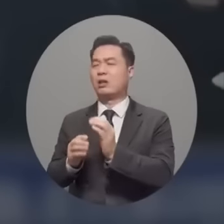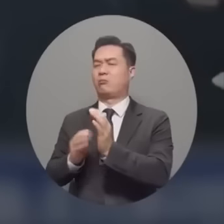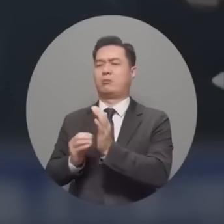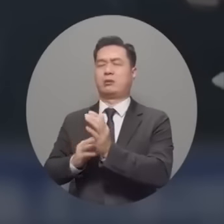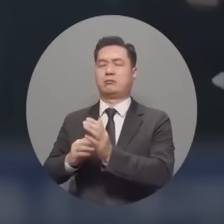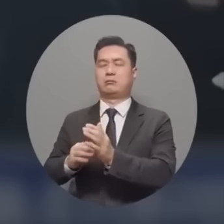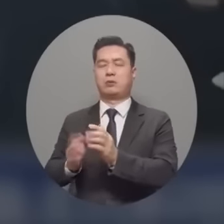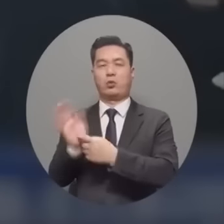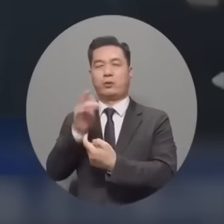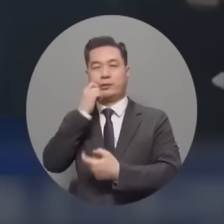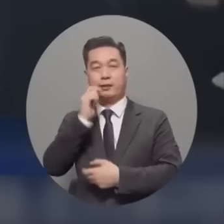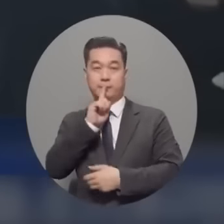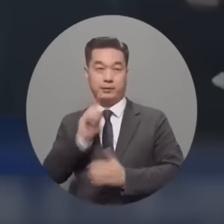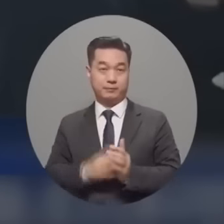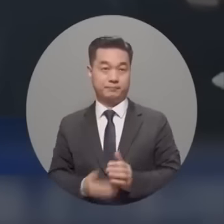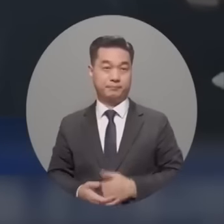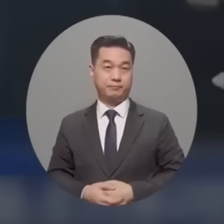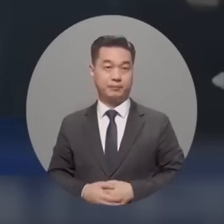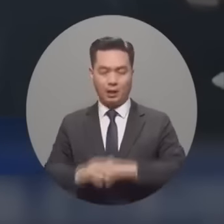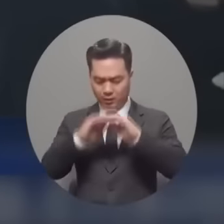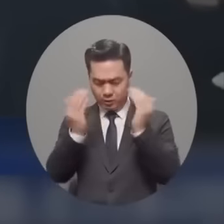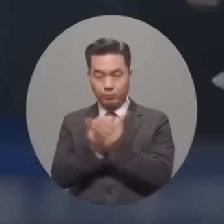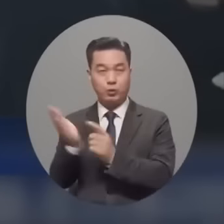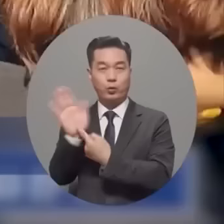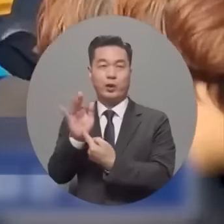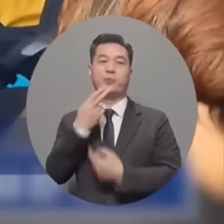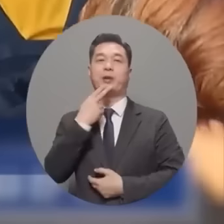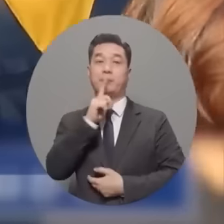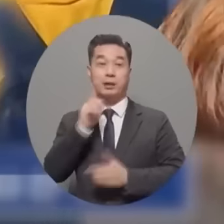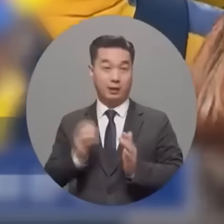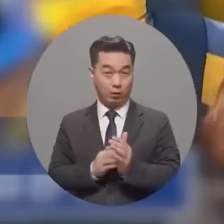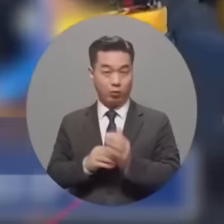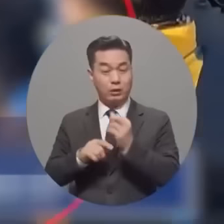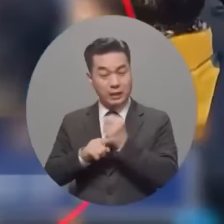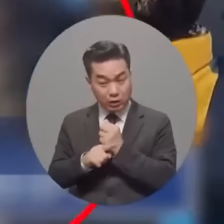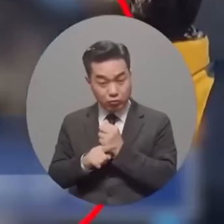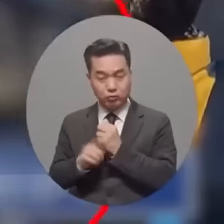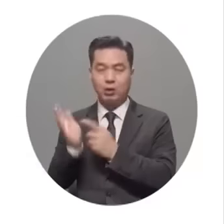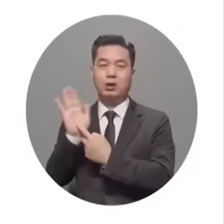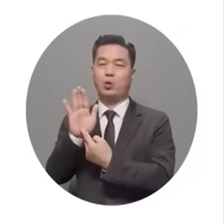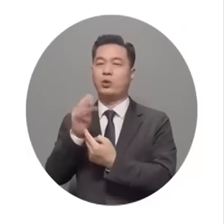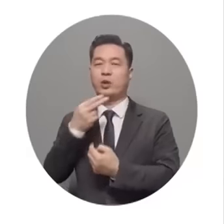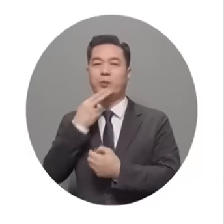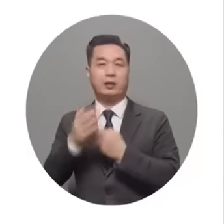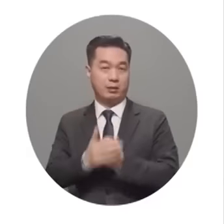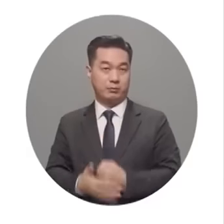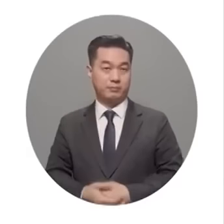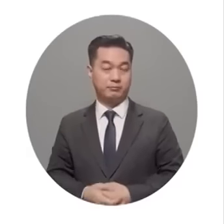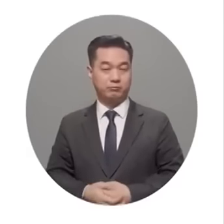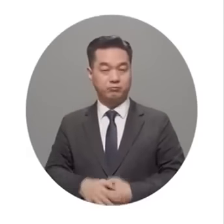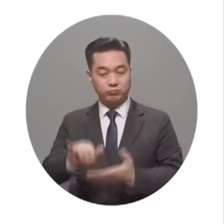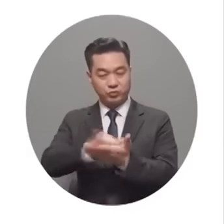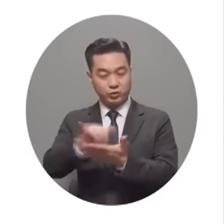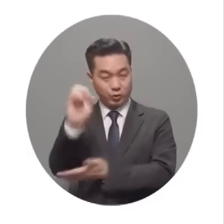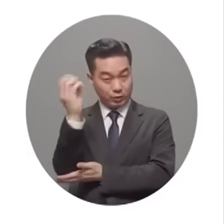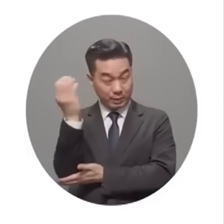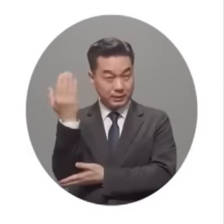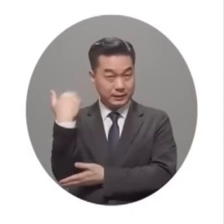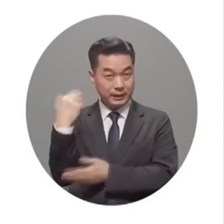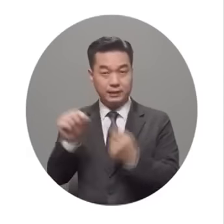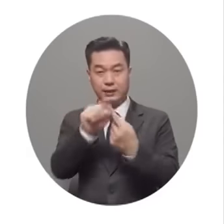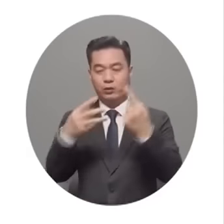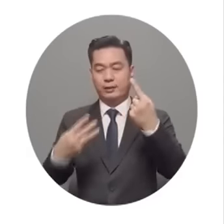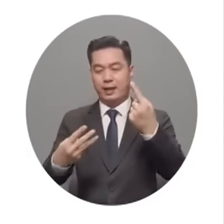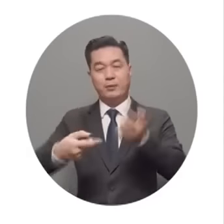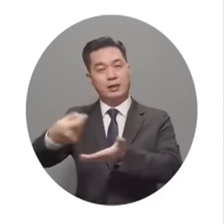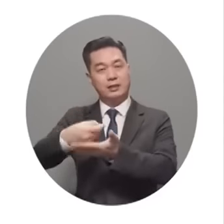그었습니다. 전부 비공개로 한다고 했고 비공개 사유도 비공개다. 이렇게 다. 뉴욕타임즈가 지난 3일 기사를 통해